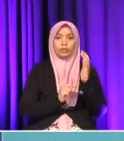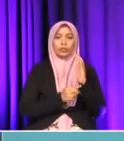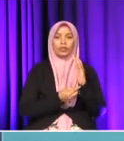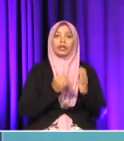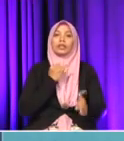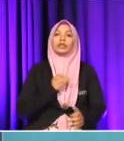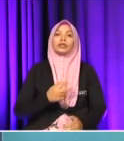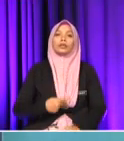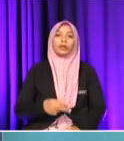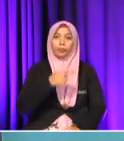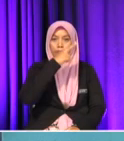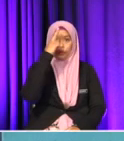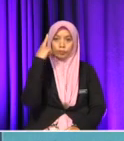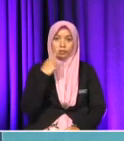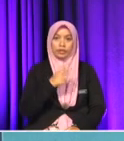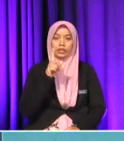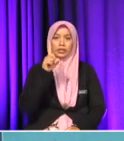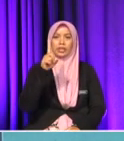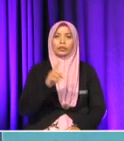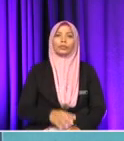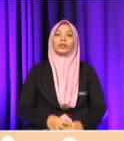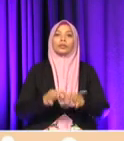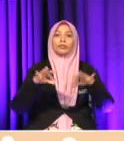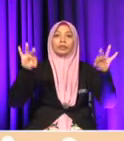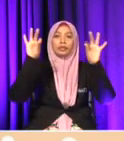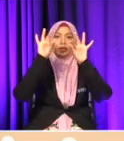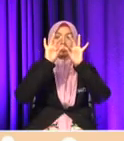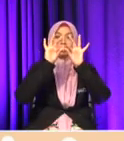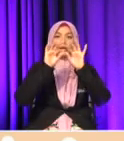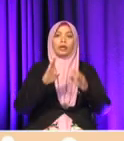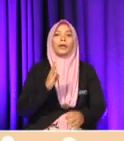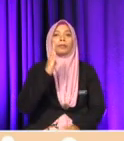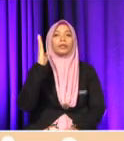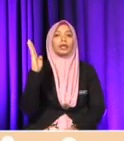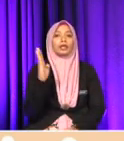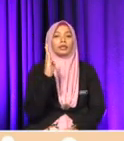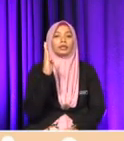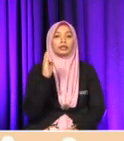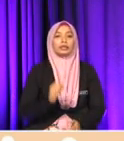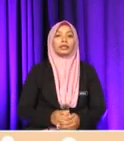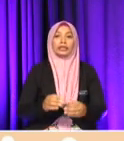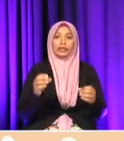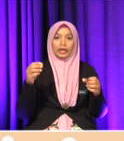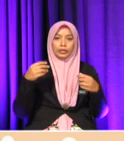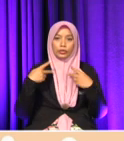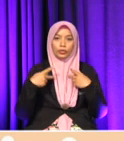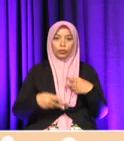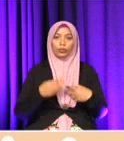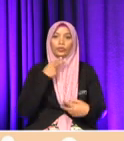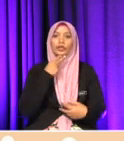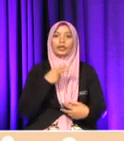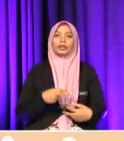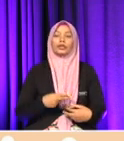merupakan satu dari anime yang sangat penting lah yang perlu diartikan dengan menekankan aspek kandungan Nilai estetik dan